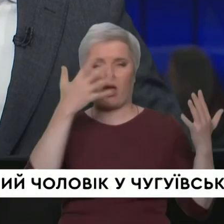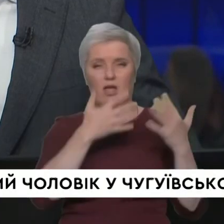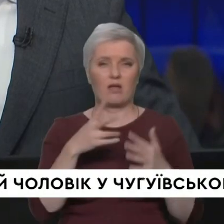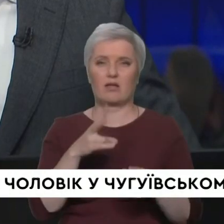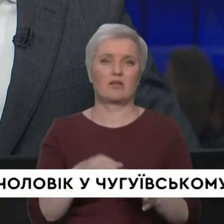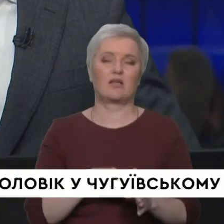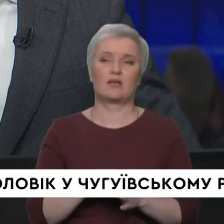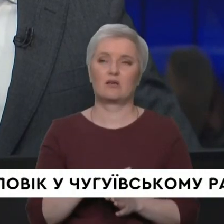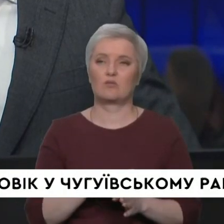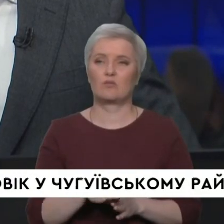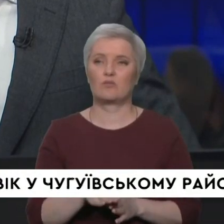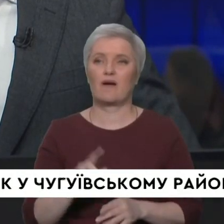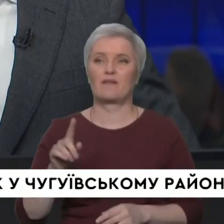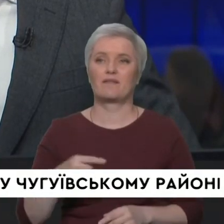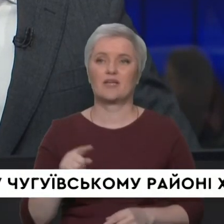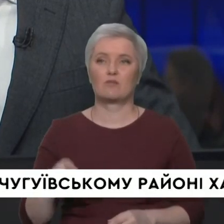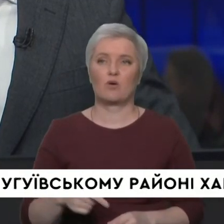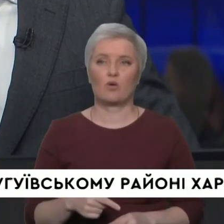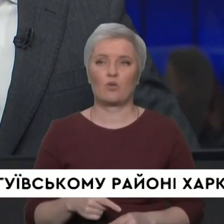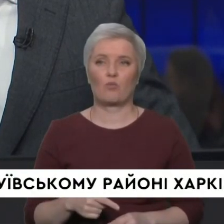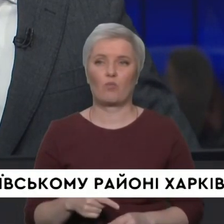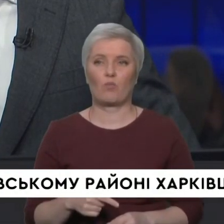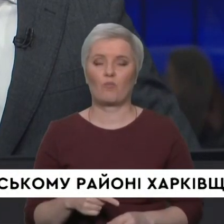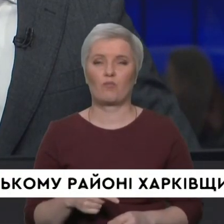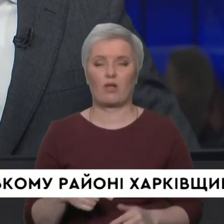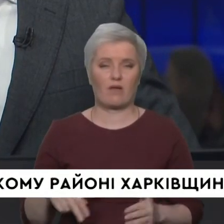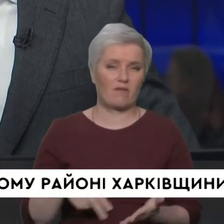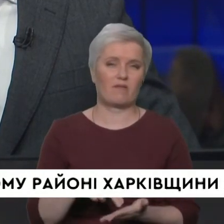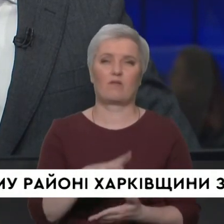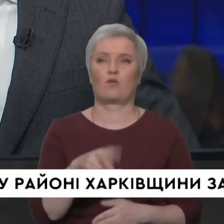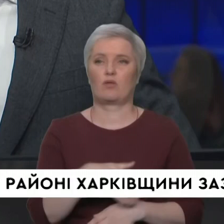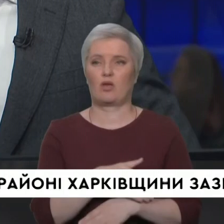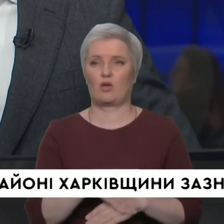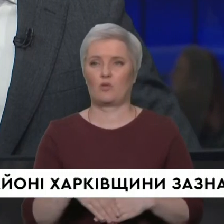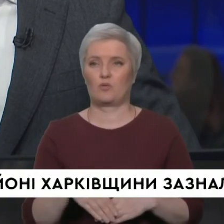дотримуватися вимог, і виходять на вулицю просто не